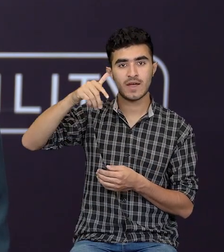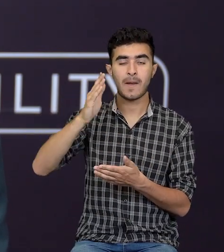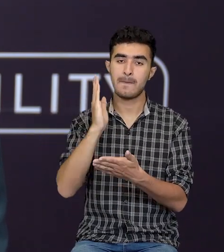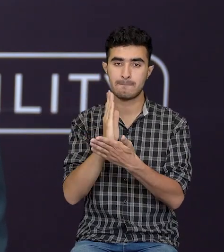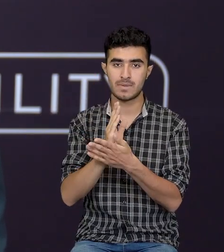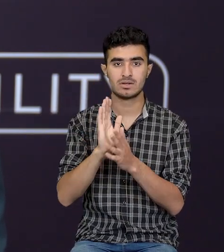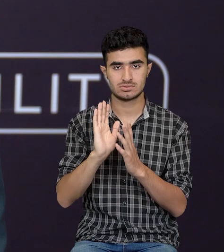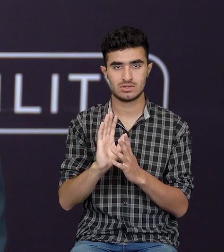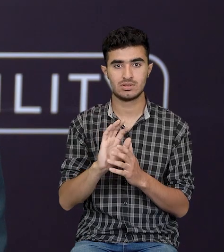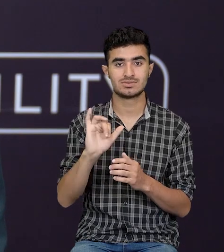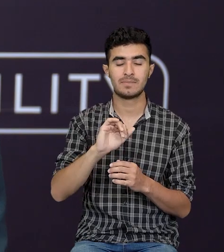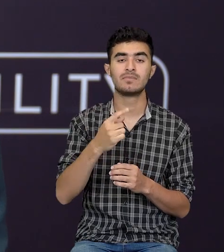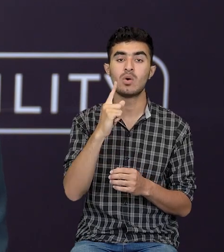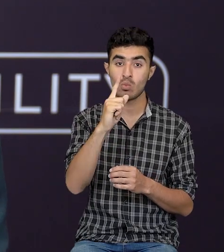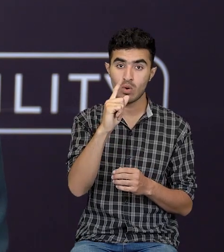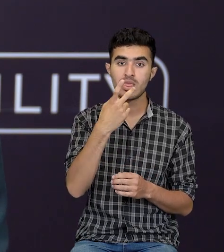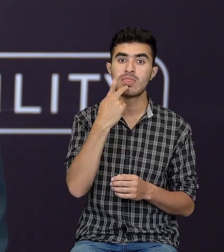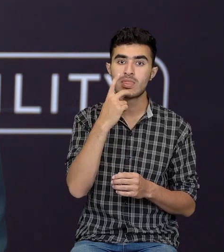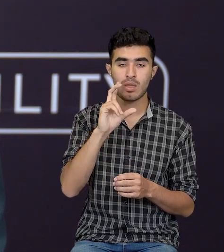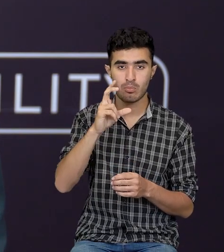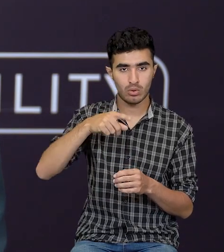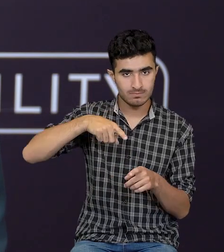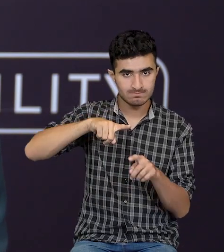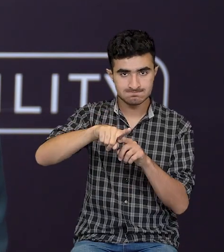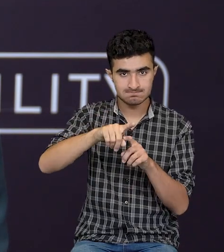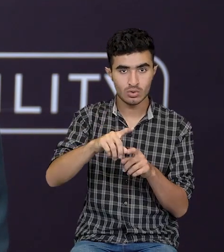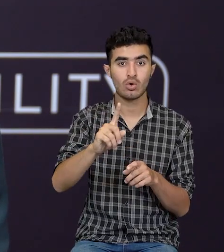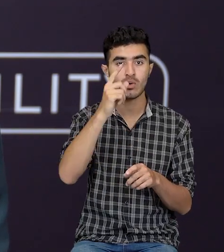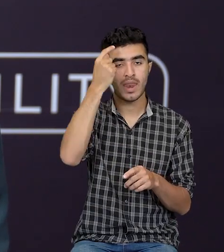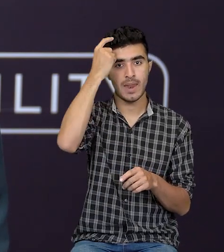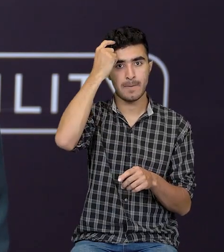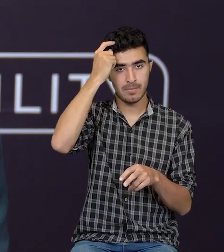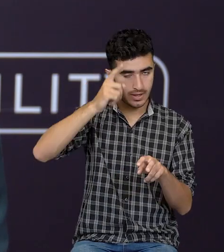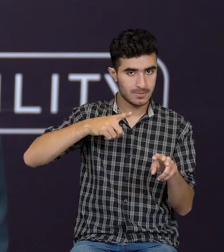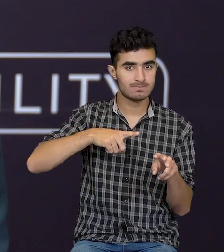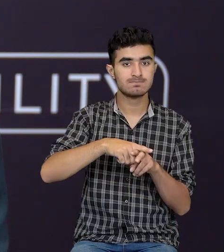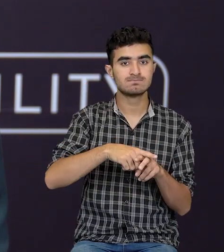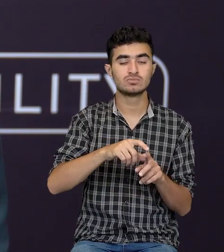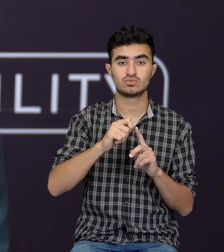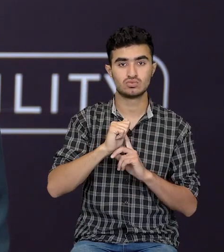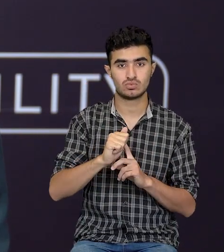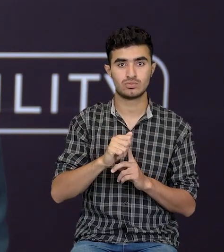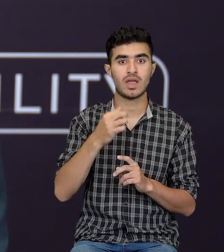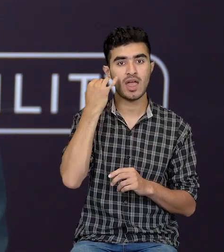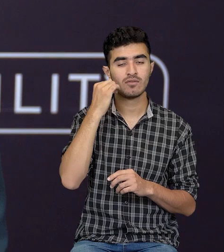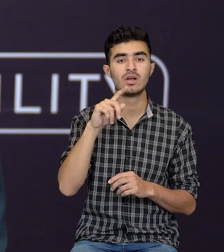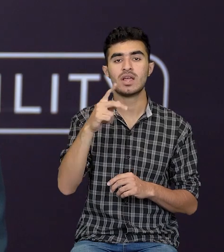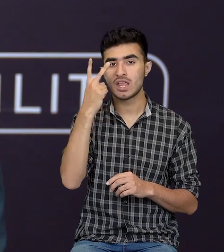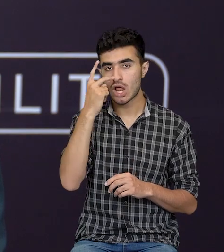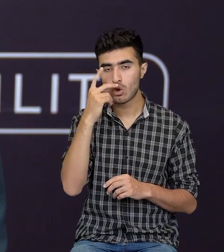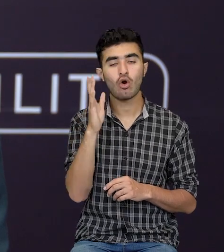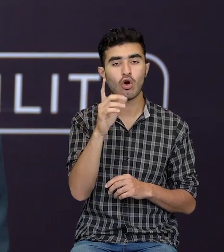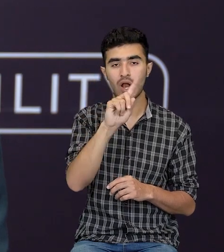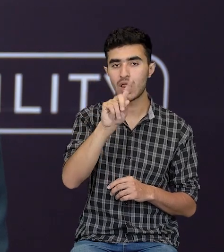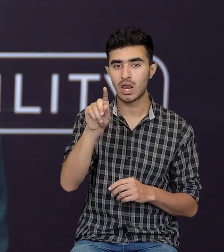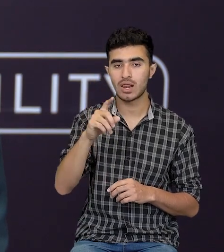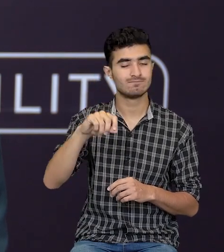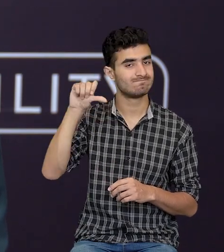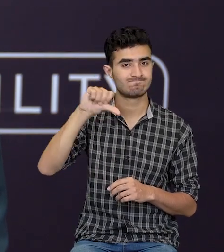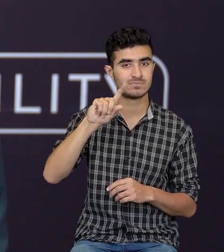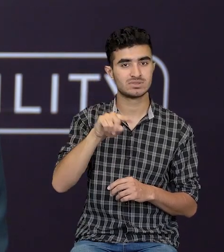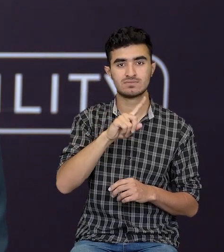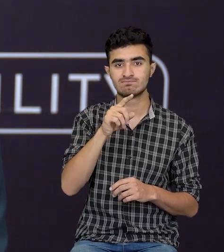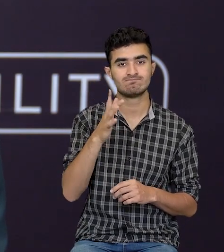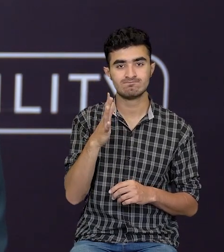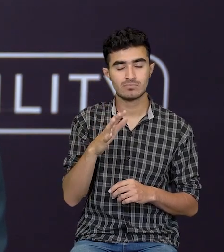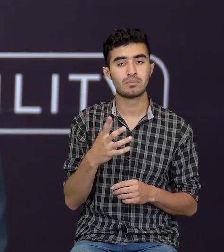ब्लैक किया और पूरी क्लीनेस की और 147 होगी। जब 147 हुई, वो जूनियर वर्ल्ड कप था अंडर 21 का। मेरे